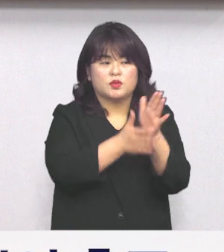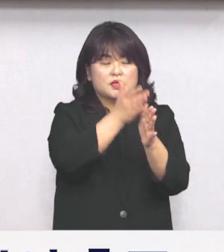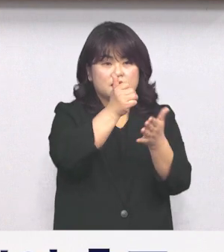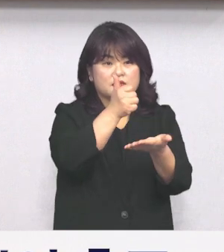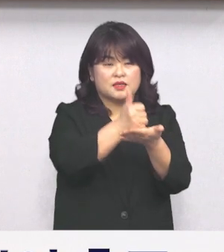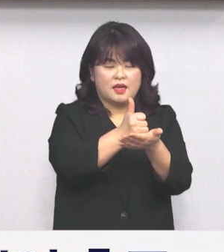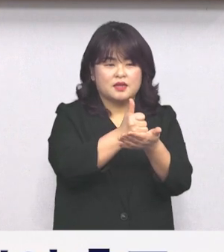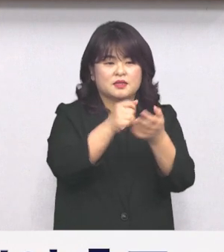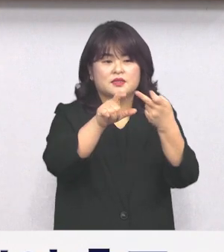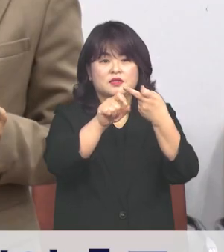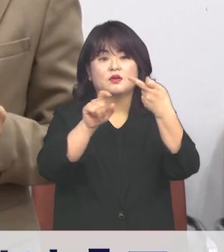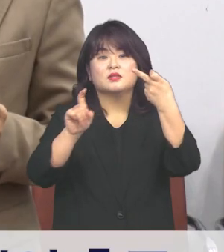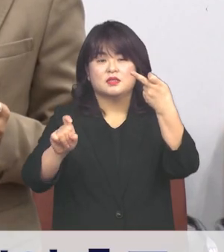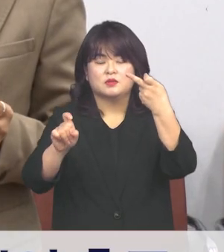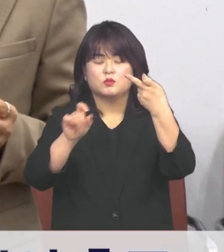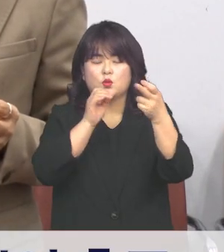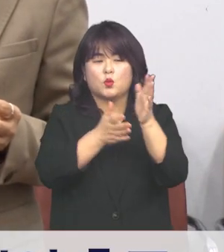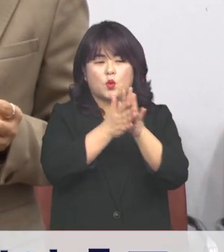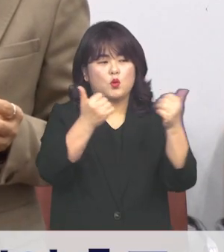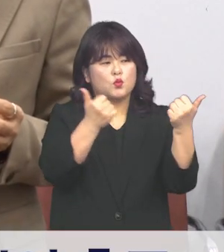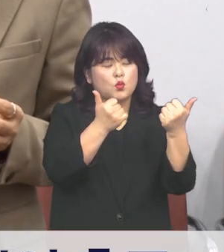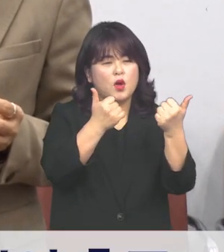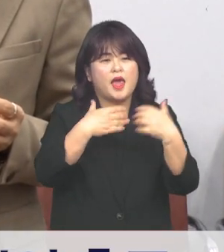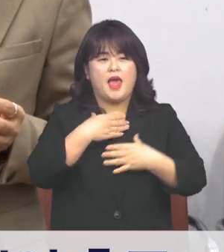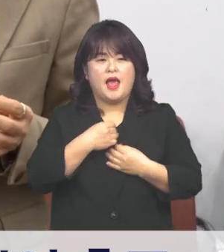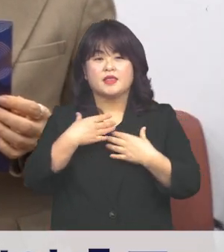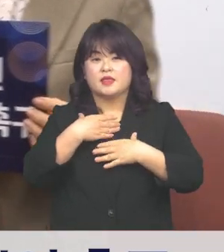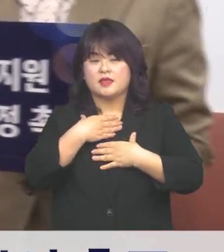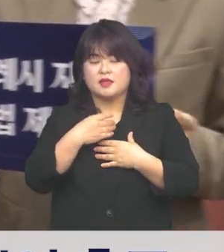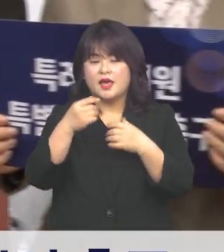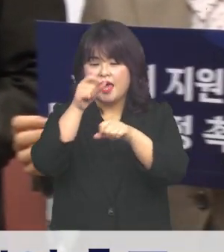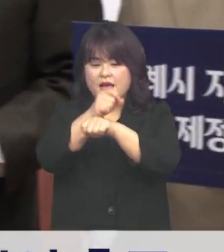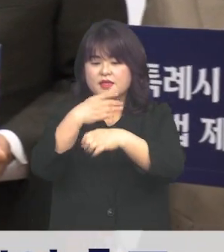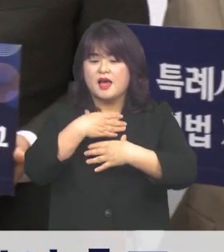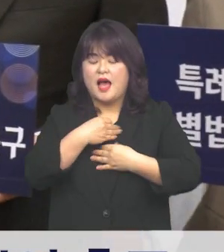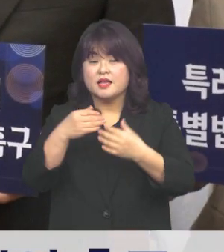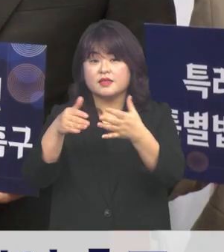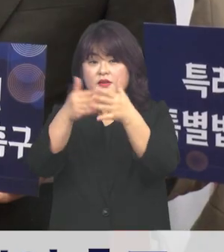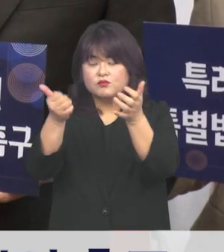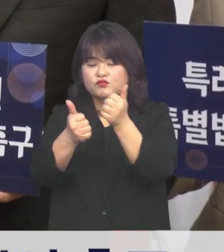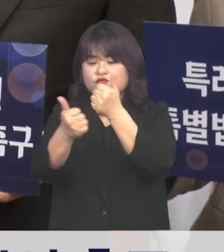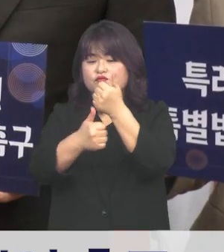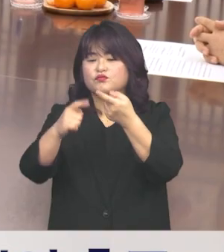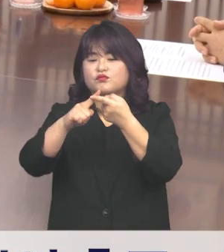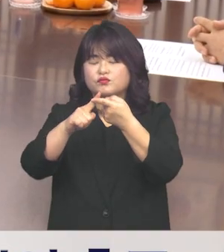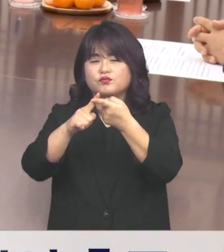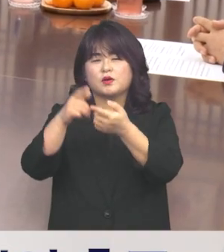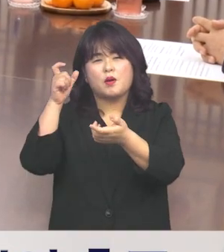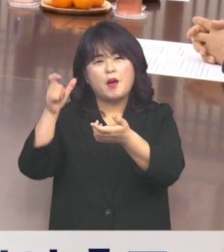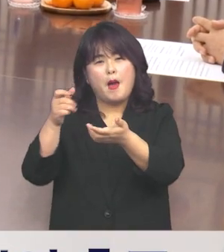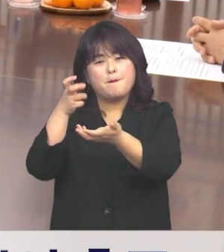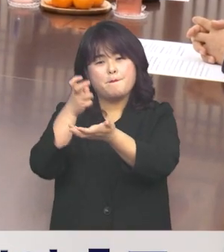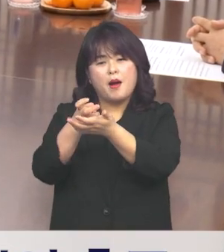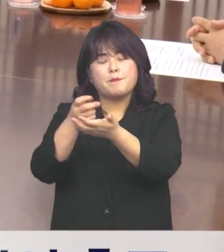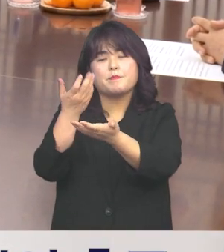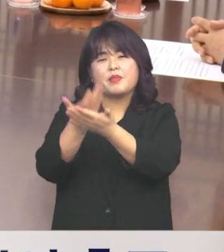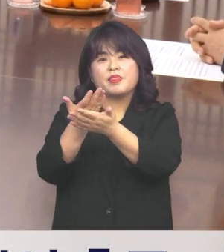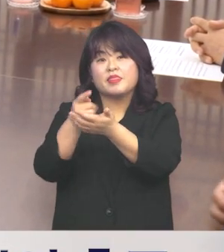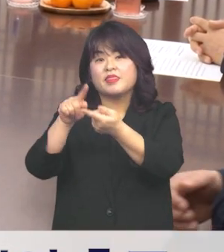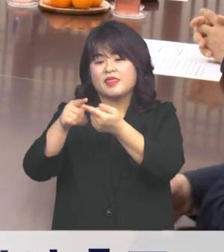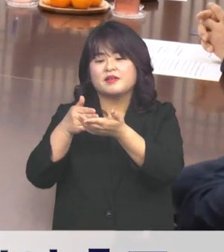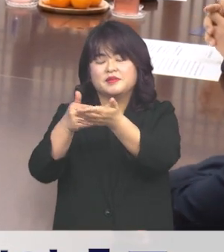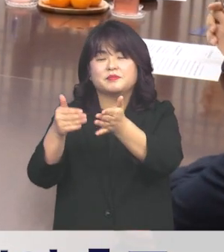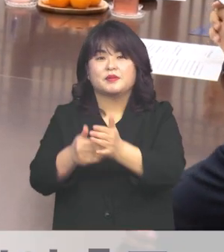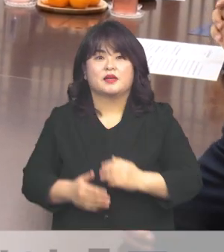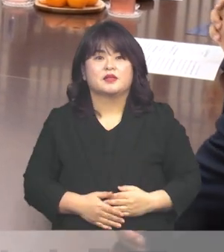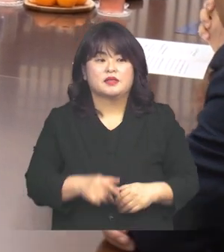이상일 용인특례시장이 10일 국회 행정안전위원회 간담회에 참석해 특례시의 법적 지위 부여를 촉구했습니다. 이상일